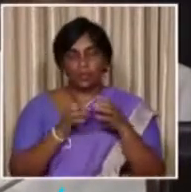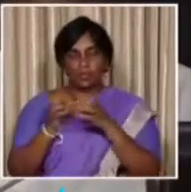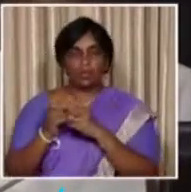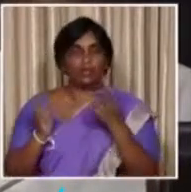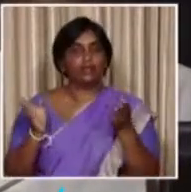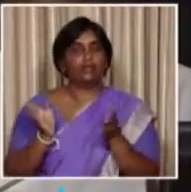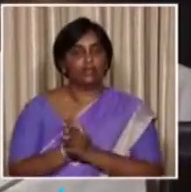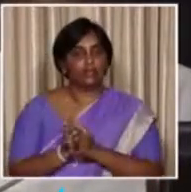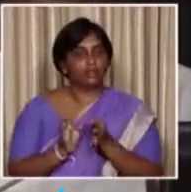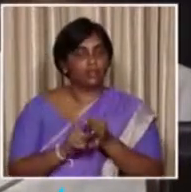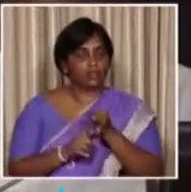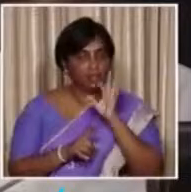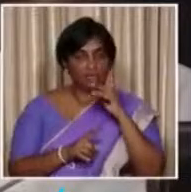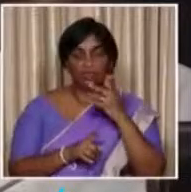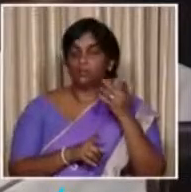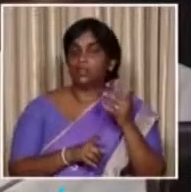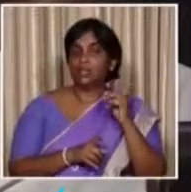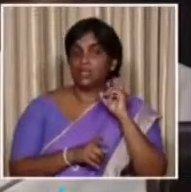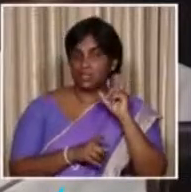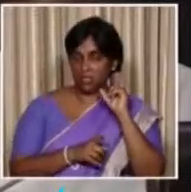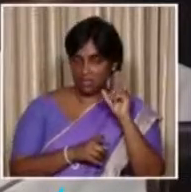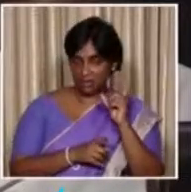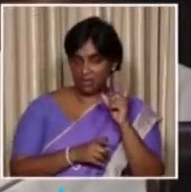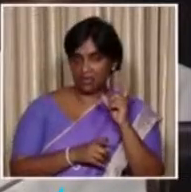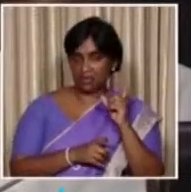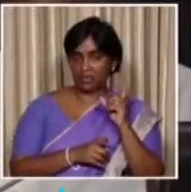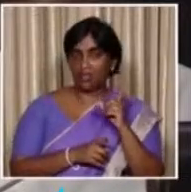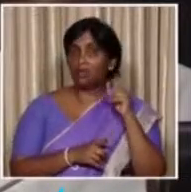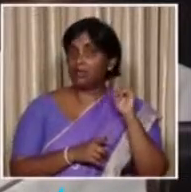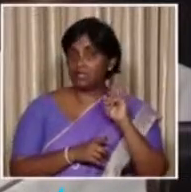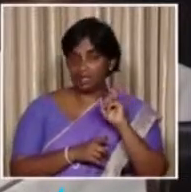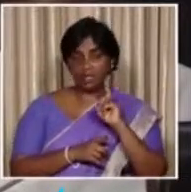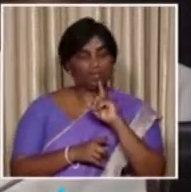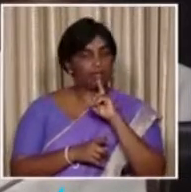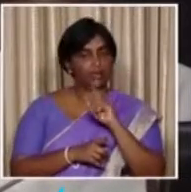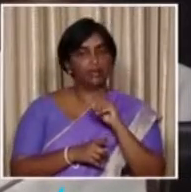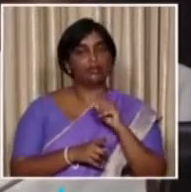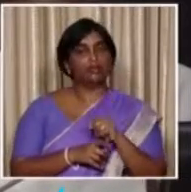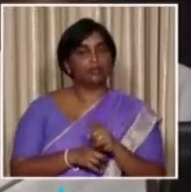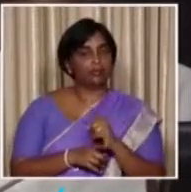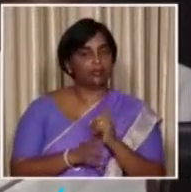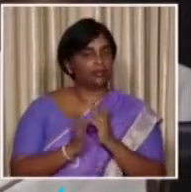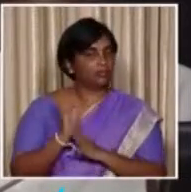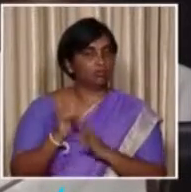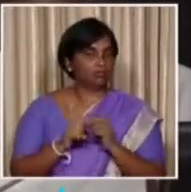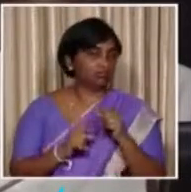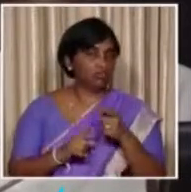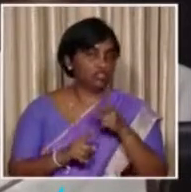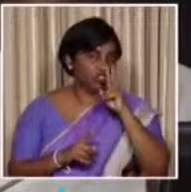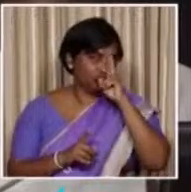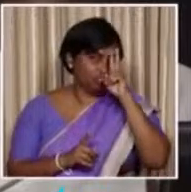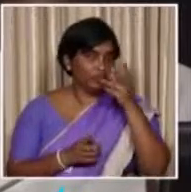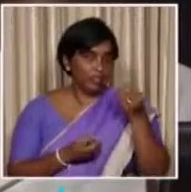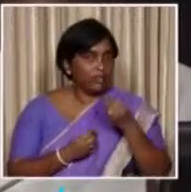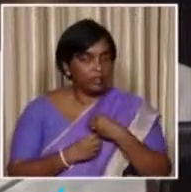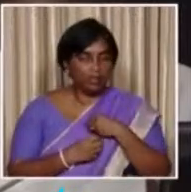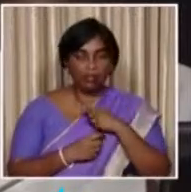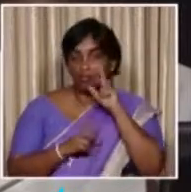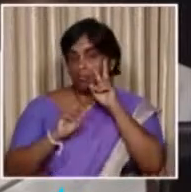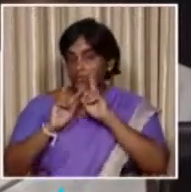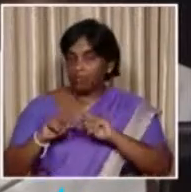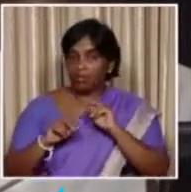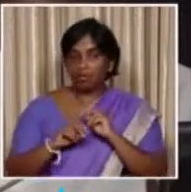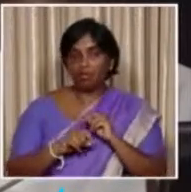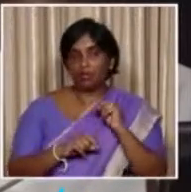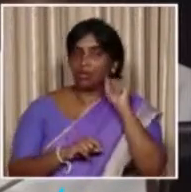ආණ්ඩුවේ. ජනාධිපතිතුමිය හිටියේ චන්ද්‍රිකා කුමාරතුංග මහත්මිය. එතුමිය කිව්වා මේ ඇමතුමා මට සති දෙකක් දෙන්න පුළුවන් ද මේක අධ්‍යයනය කරන්න.